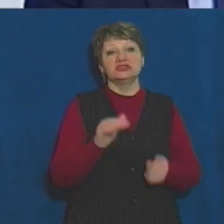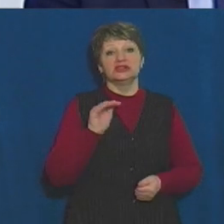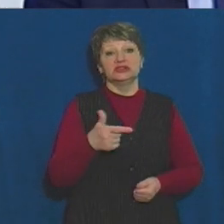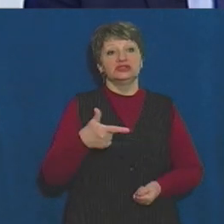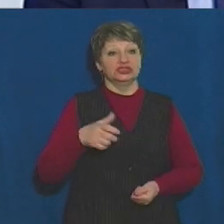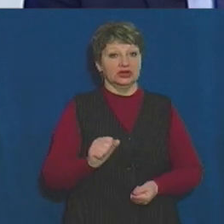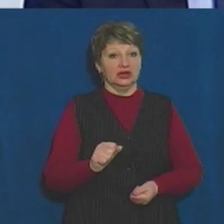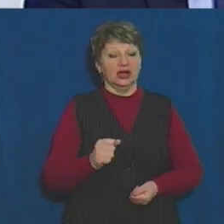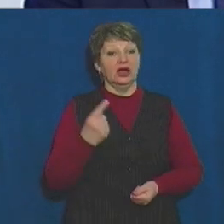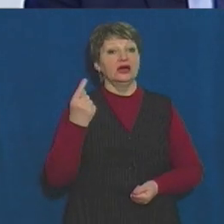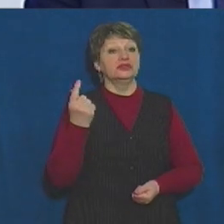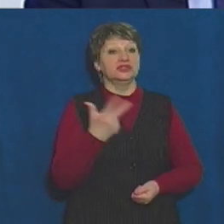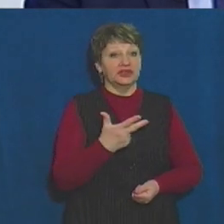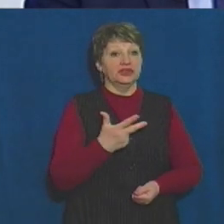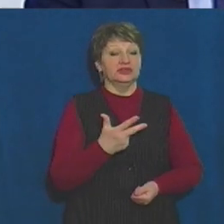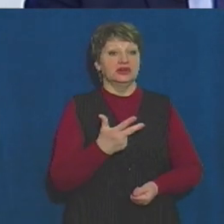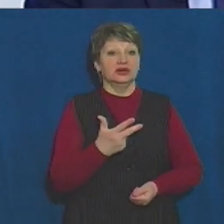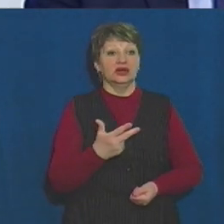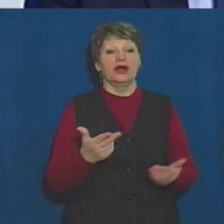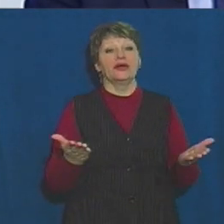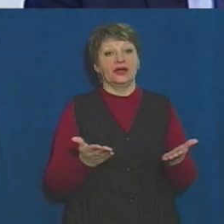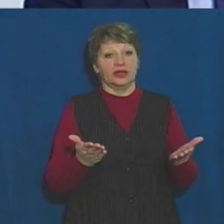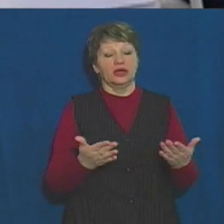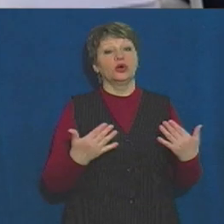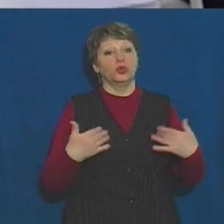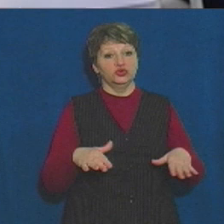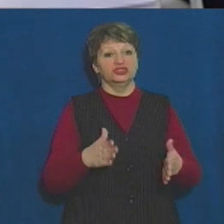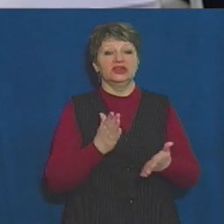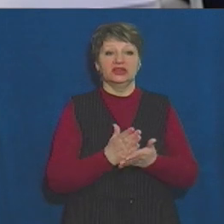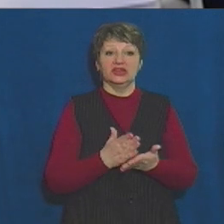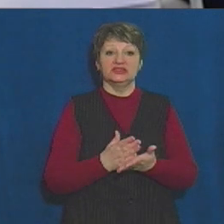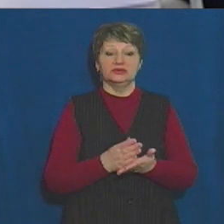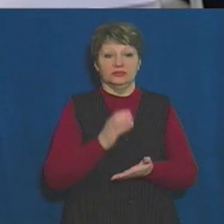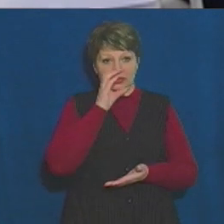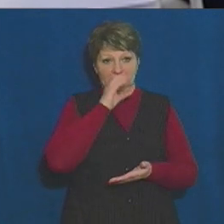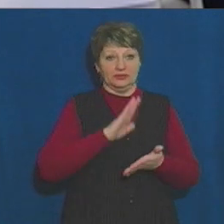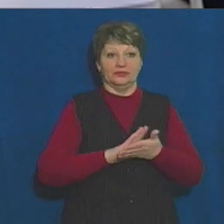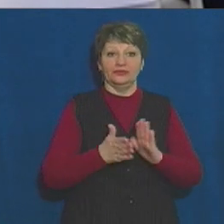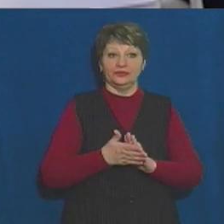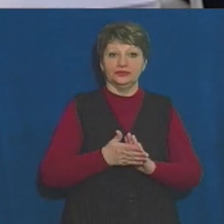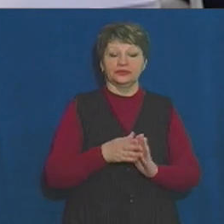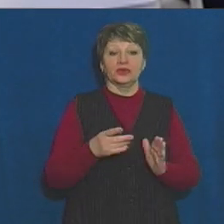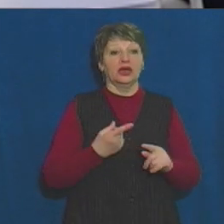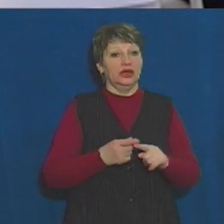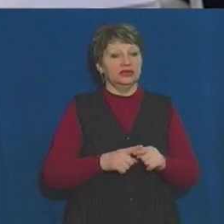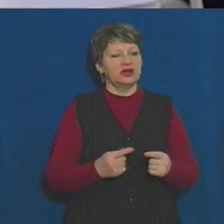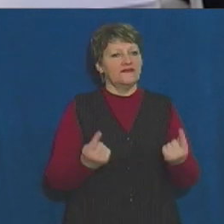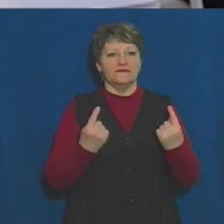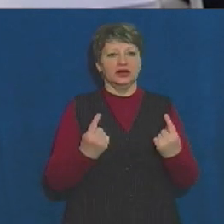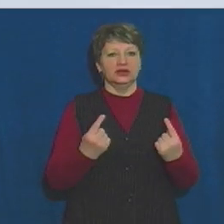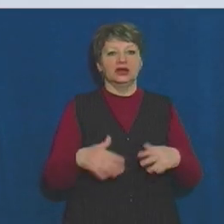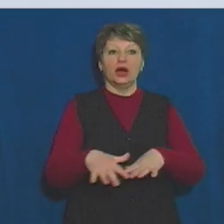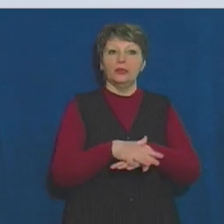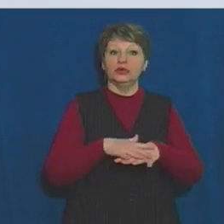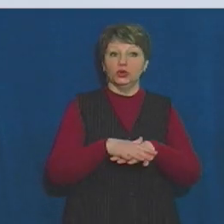вже третина, в яких відбуваються патогенні процеси. Тобто, як ми бачимо, це велика площа, але я вам скажу,